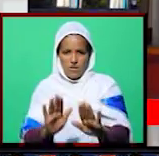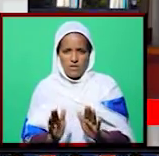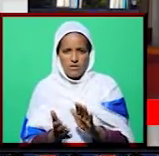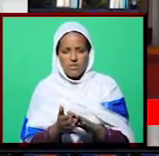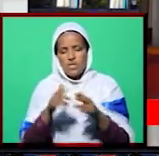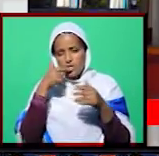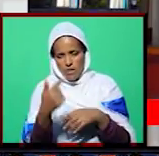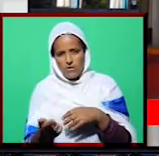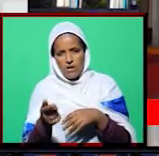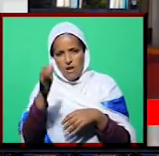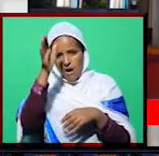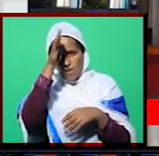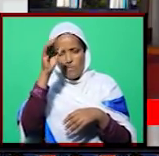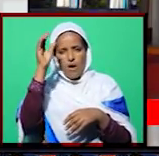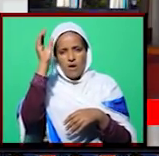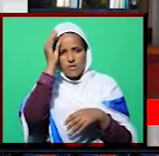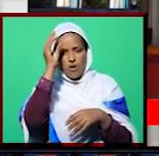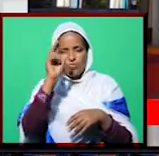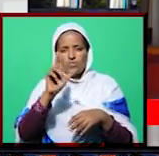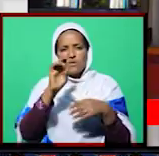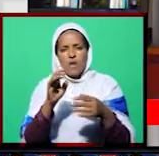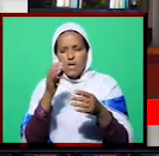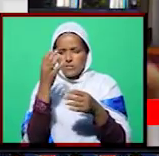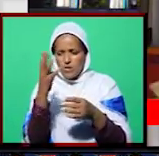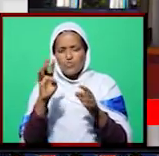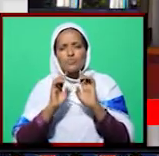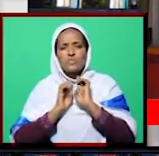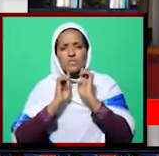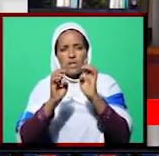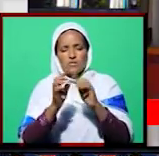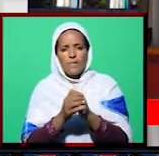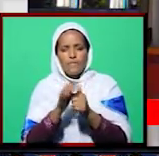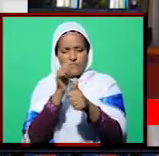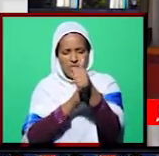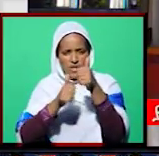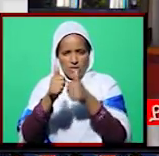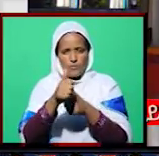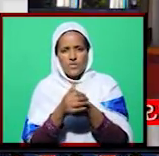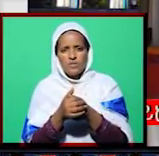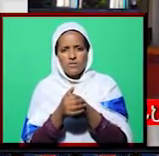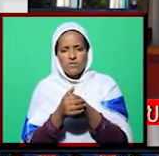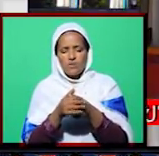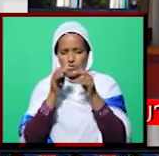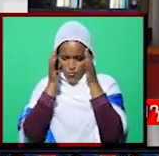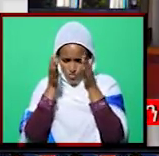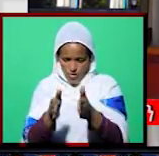ያለ ነው እያለ እያደነቀ ይናገራል አባ ሕርያቆስ። ሌሎቹም ቅዳሴ 14ቱም ቅዳሴ